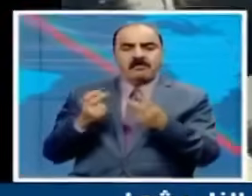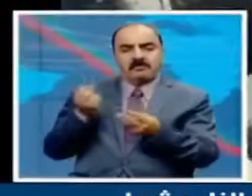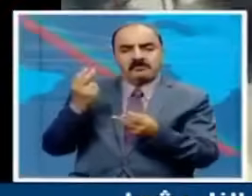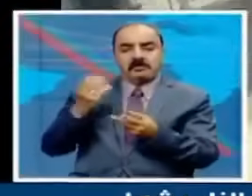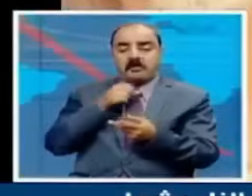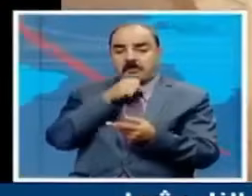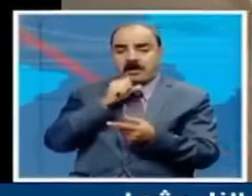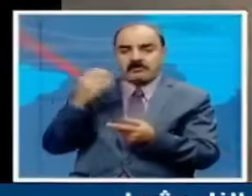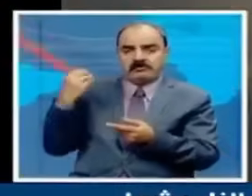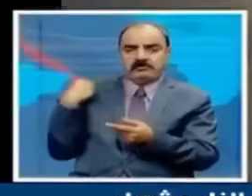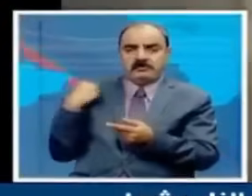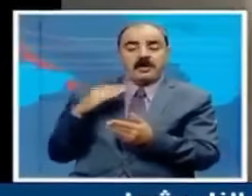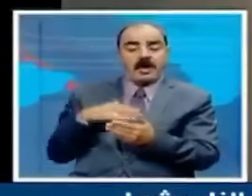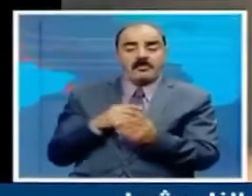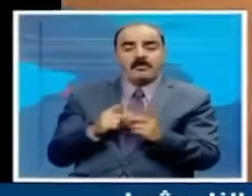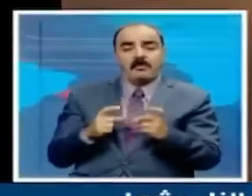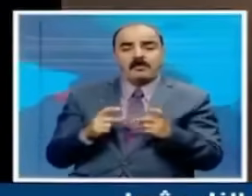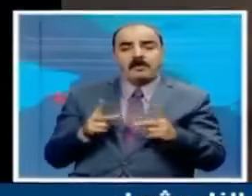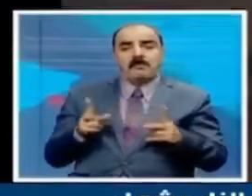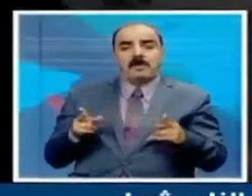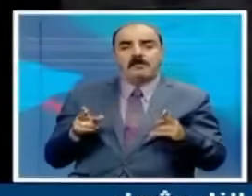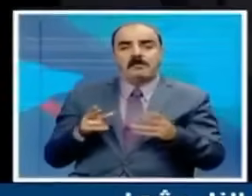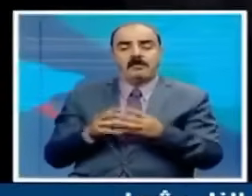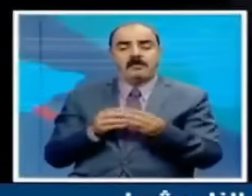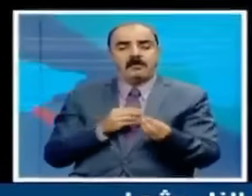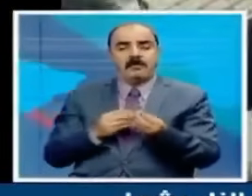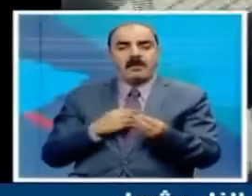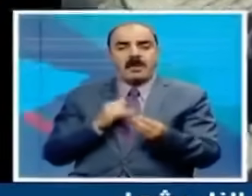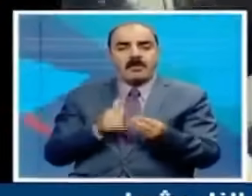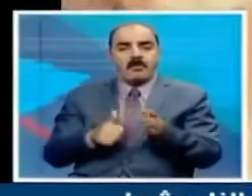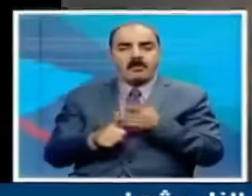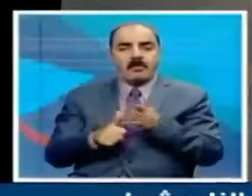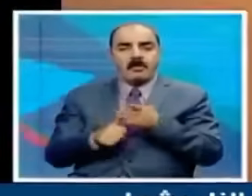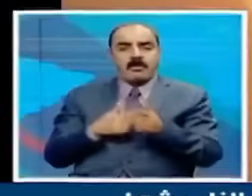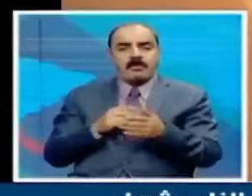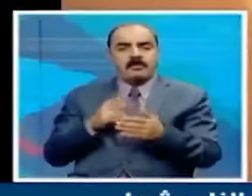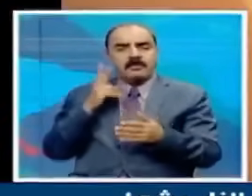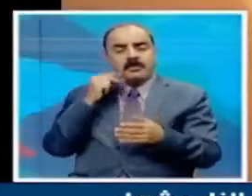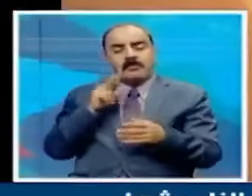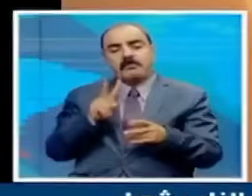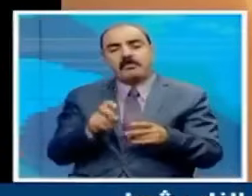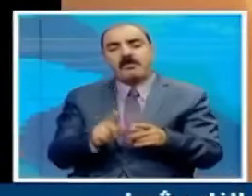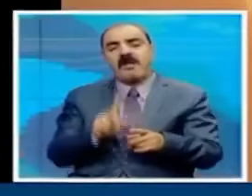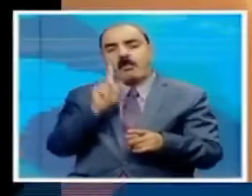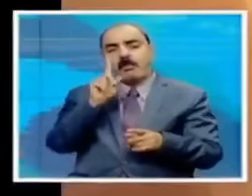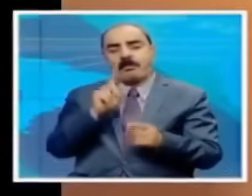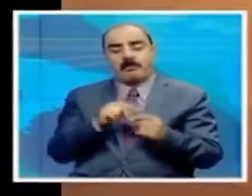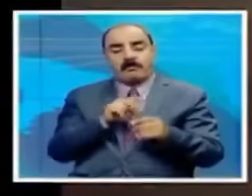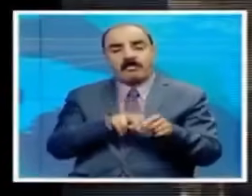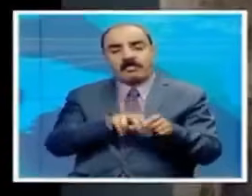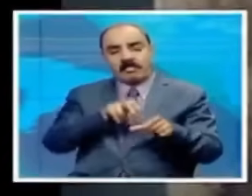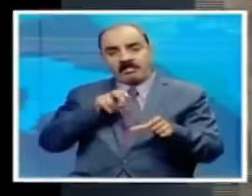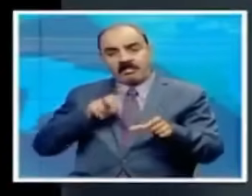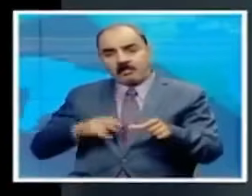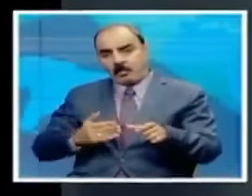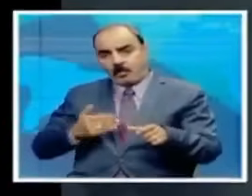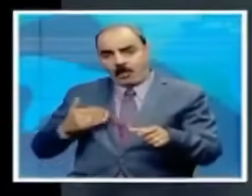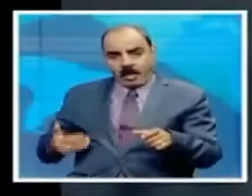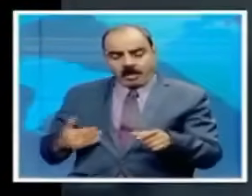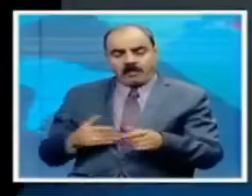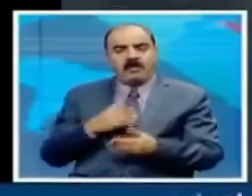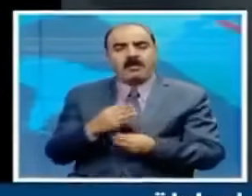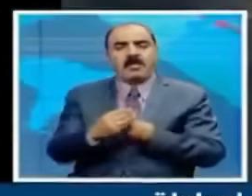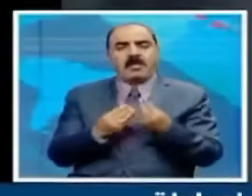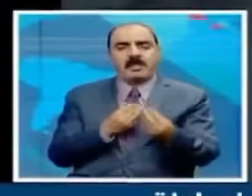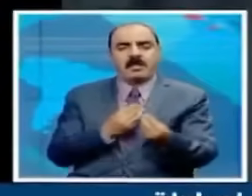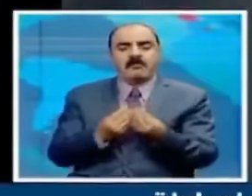تلقت مقترحا من باريس لوقف إطلاق النار، وأشار إلى أن الأولوية هي إنهاء الهجوم الإسرائيلي والانسحاب الكامل للقوات